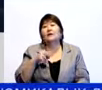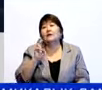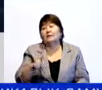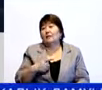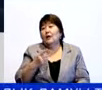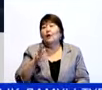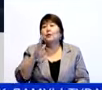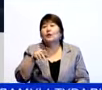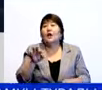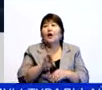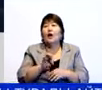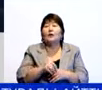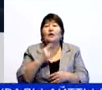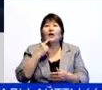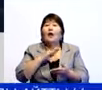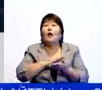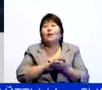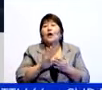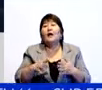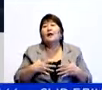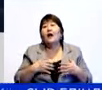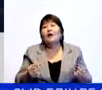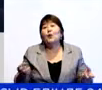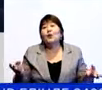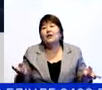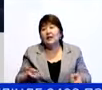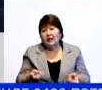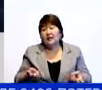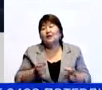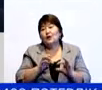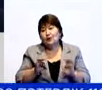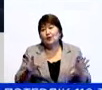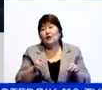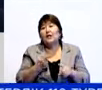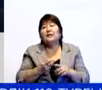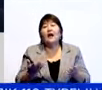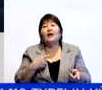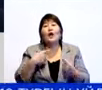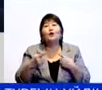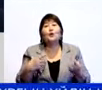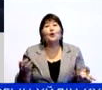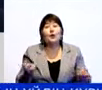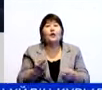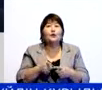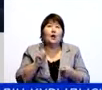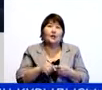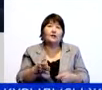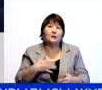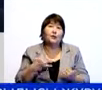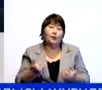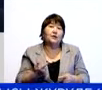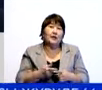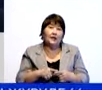бұл аурудан және бұл дерттен қалай айығу керектігін түсіндірді және де қалай сөйлеу керектігін. Соның арқасында мен мысалы осы